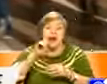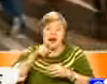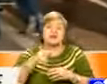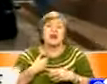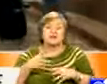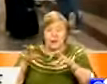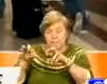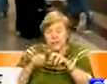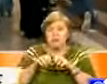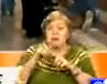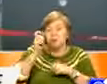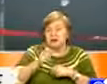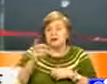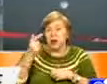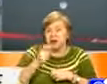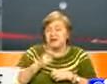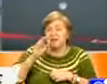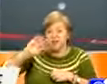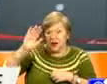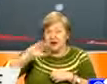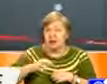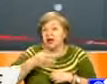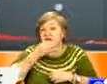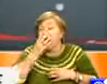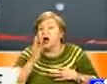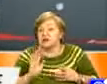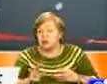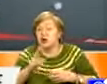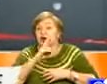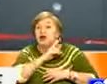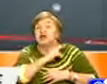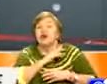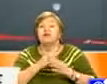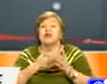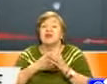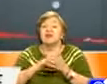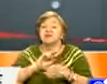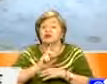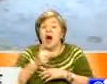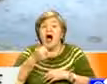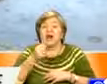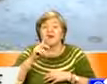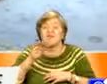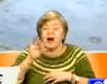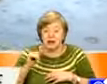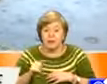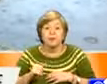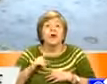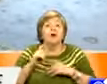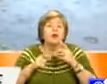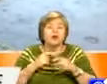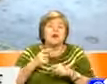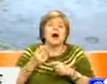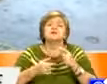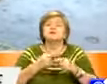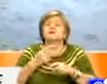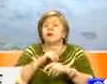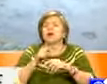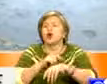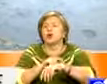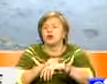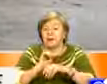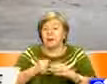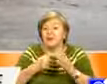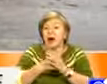Uniunea Europeană, asta potrivit declarațiilor făcute de șeful de STU, Raed Arafat. Regulile urmează să fie modificate în următoarea perioadă, până